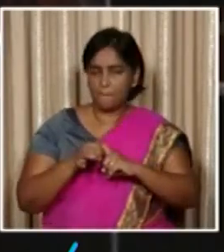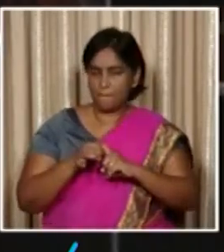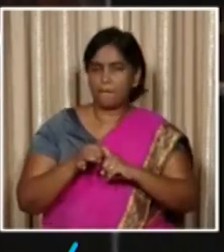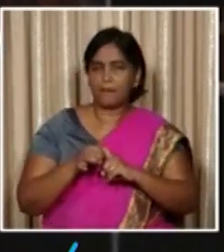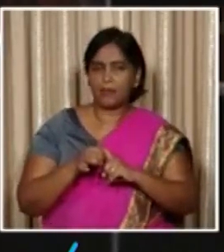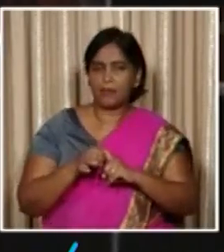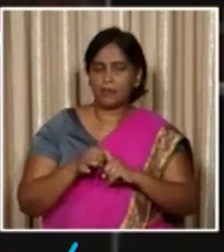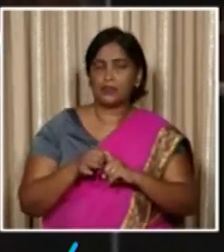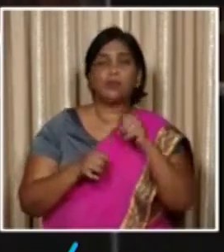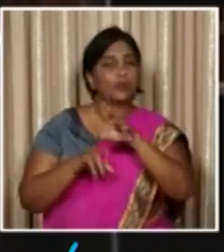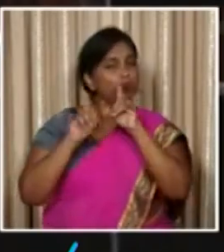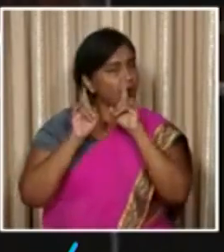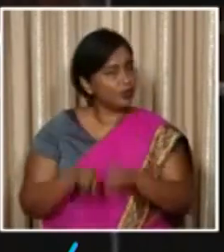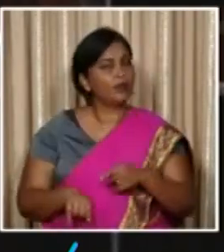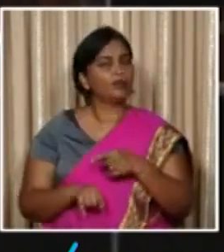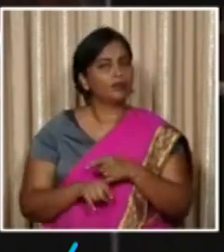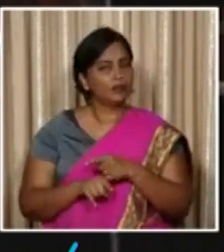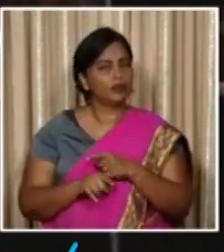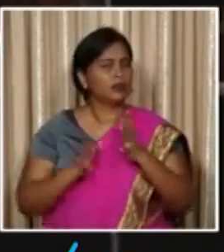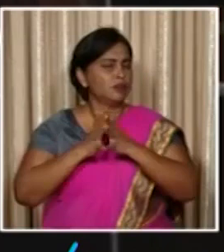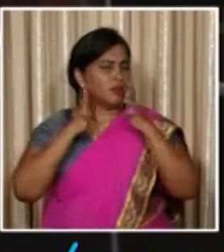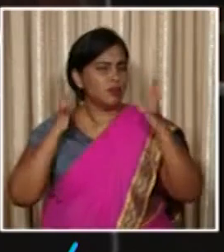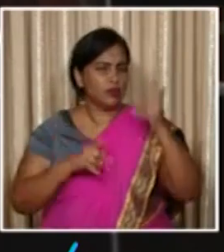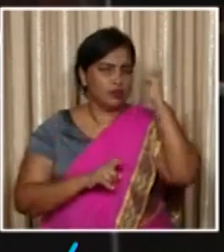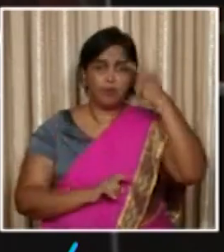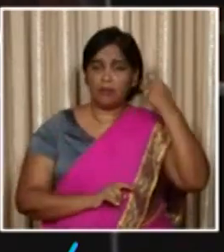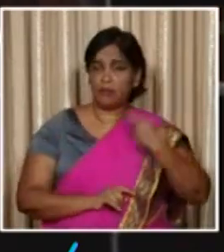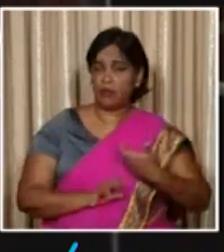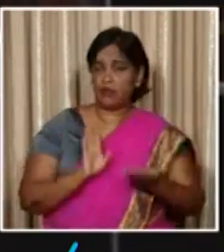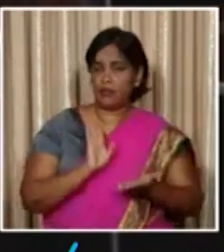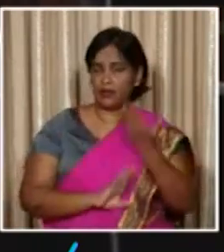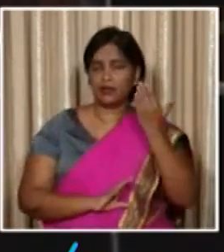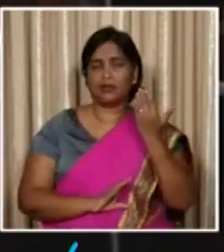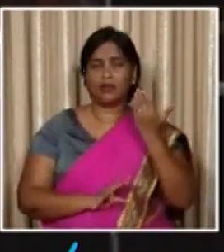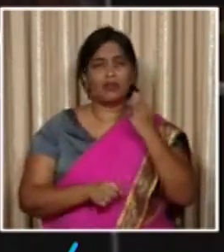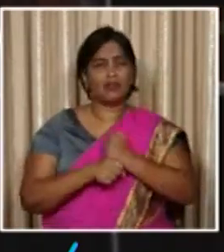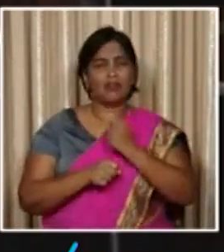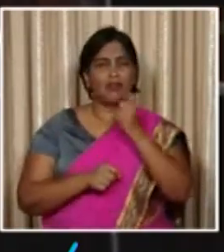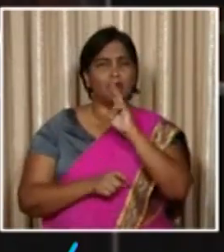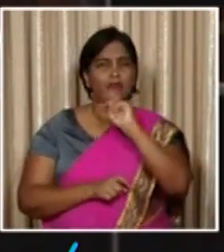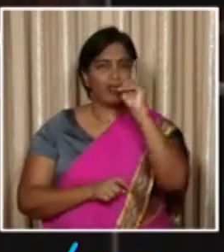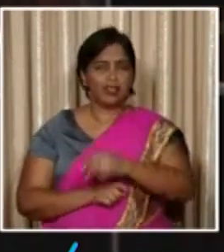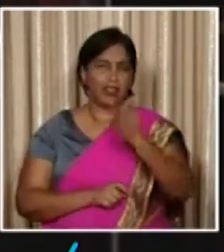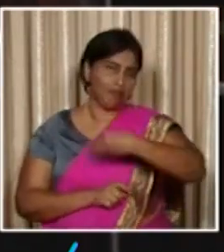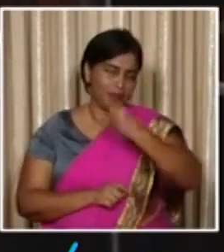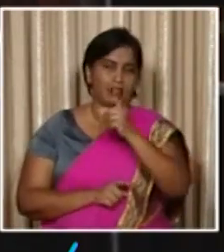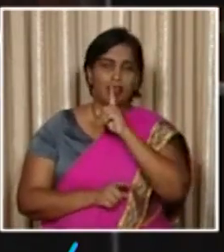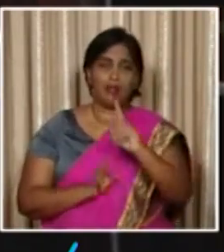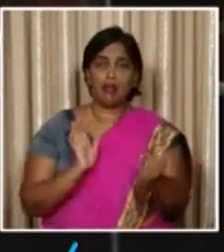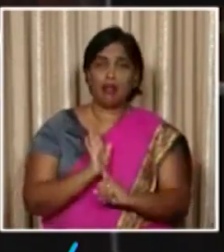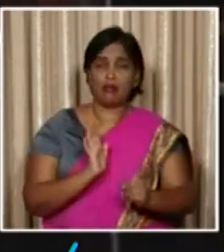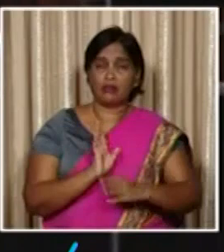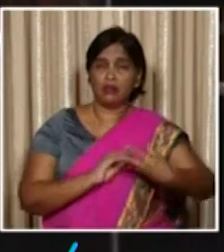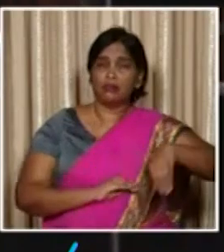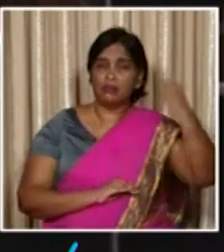මේකයි. මේ විදිහට විශාල වශයෙන් වැටු පැඩි කරගෙන මේ රටේ සාමාන්‍ය රාජ්‍ය සේවක රුපියල් 20000ක වැටු පැකිල්ලද්දී ලක්ෂ ගාණින් වැටු